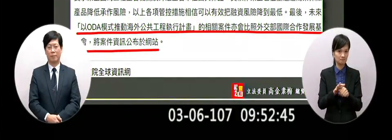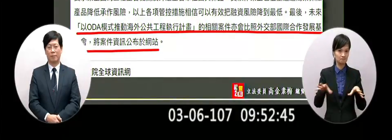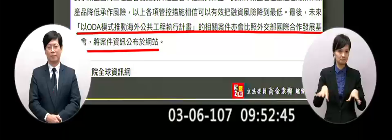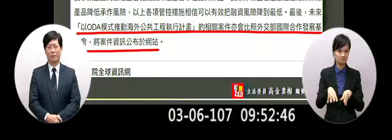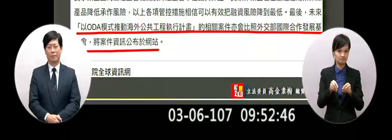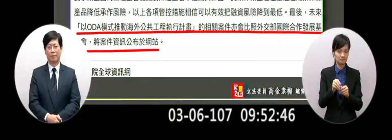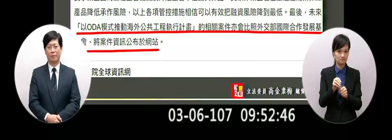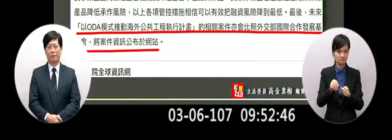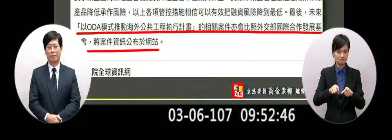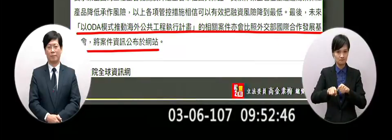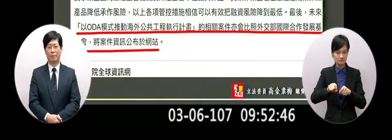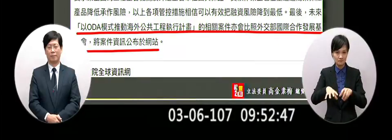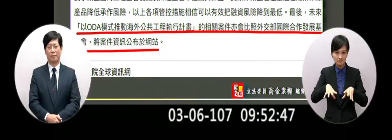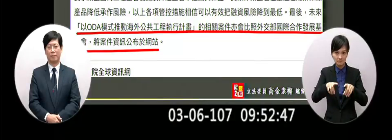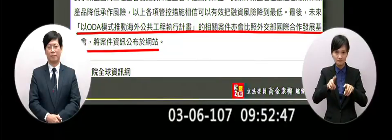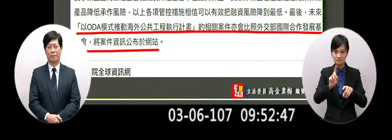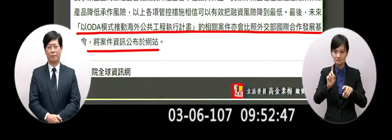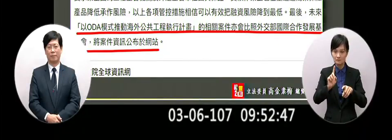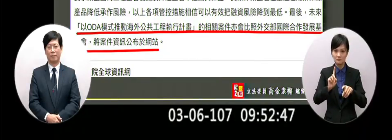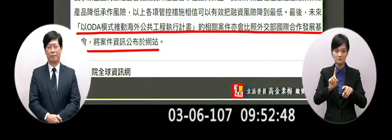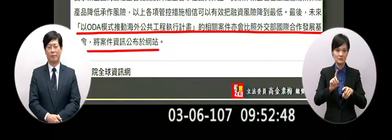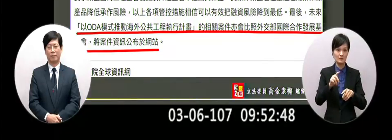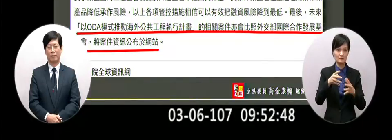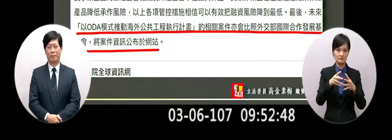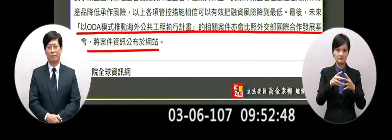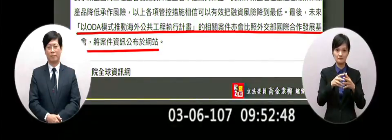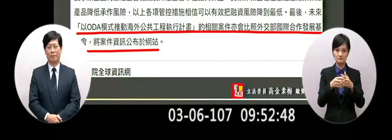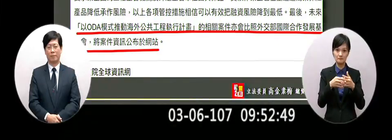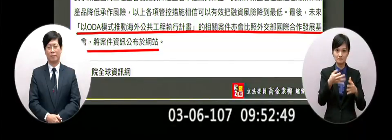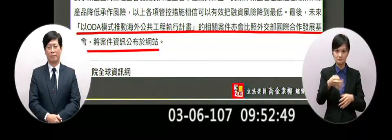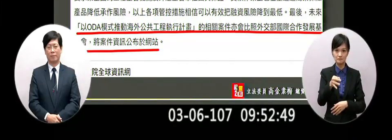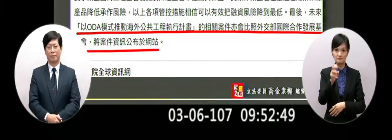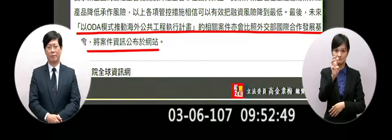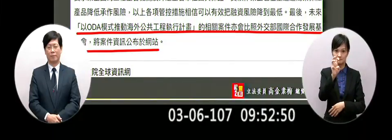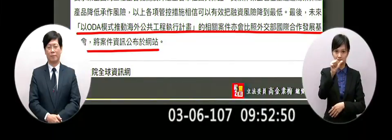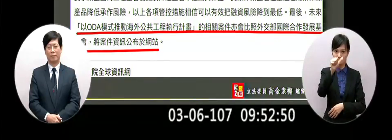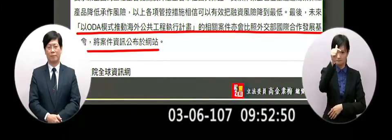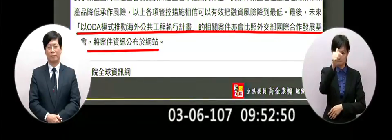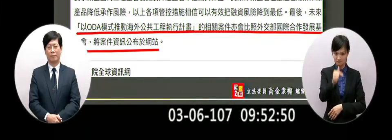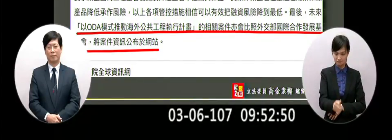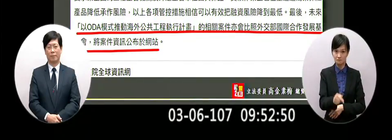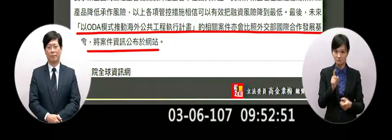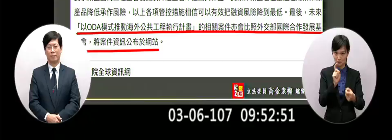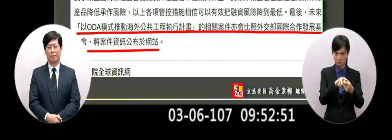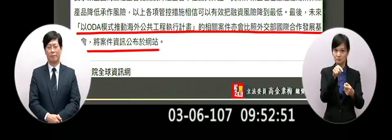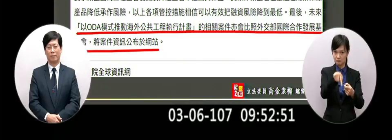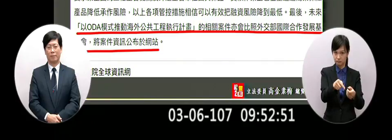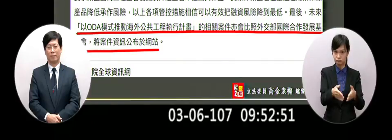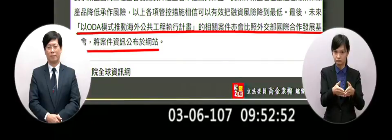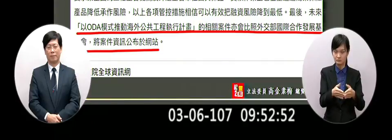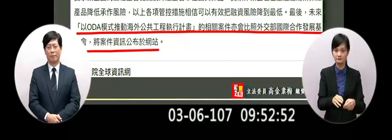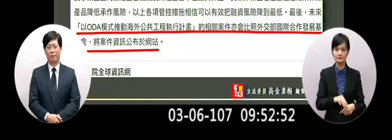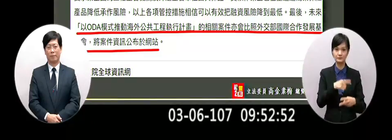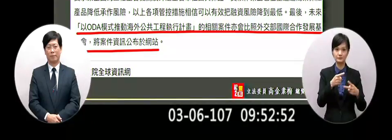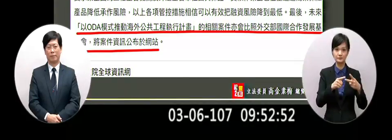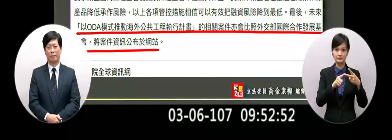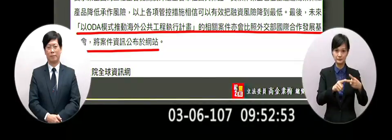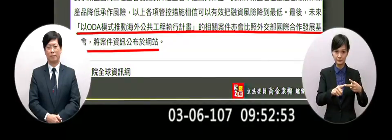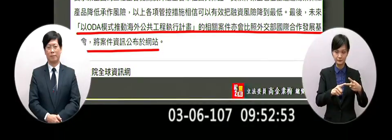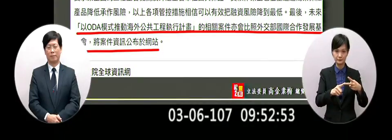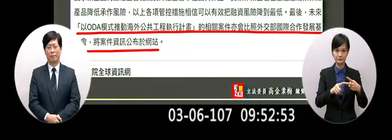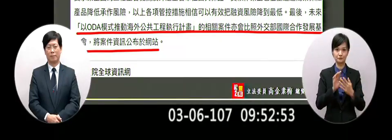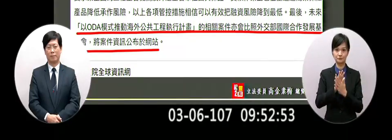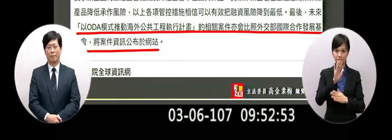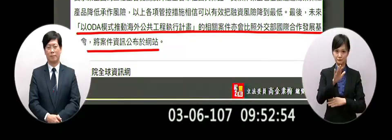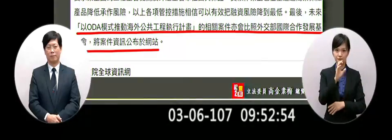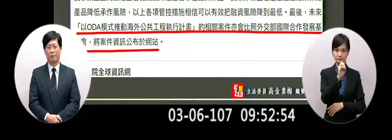以争取35亿的美元的海外公共工程商机为目标。第二个重点是，未